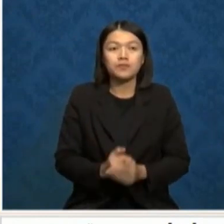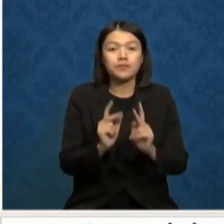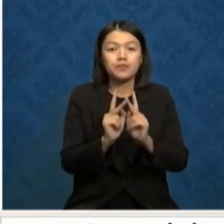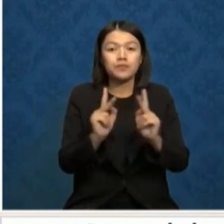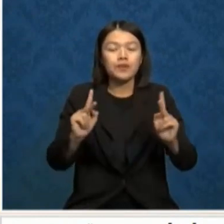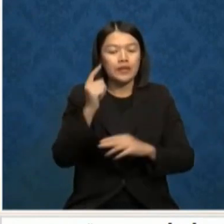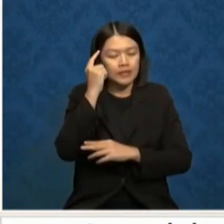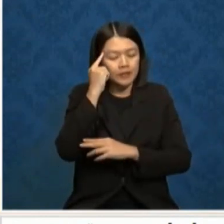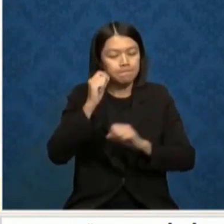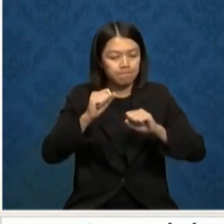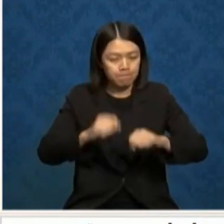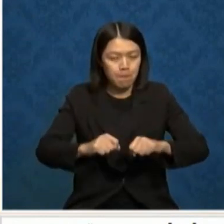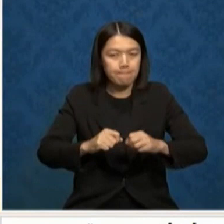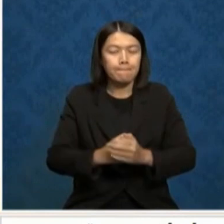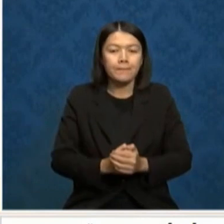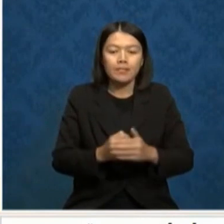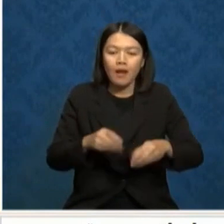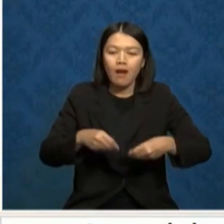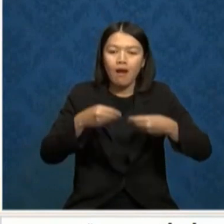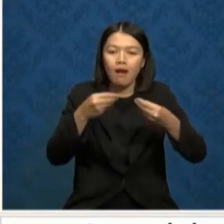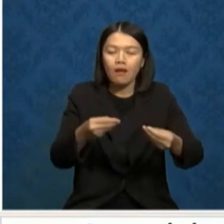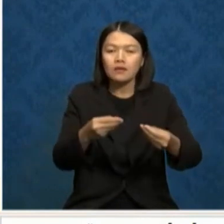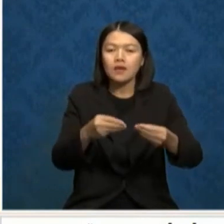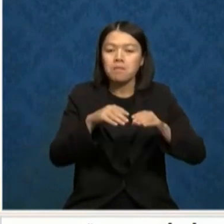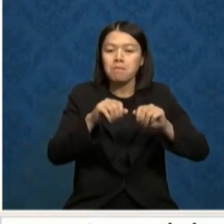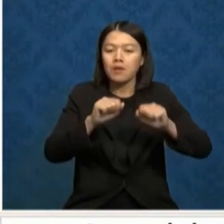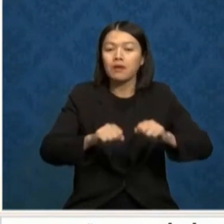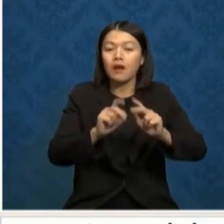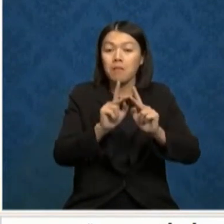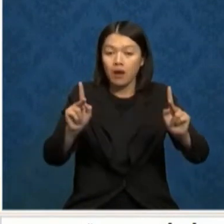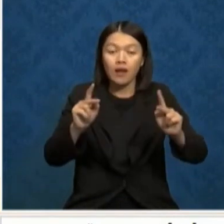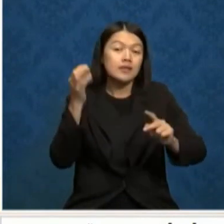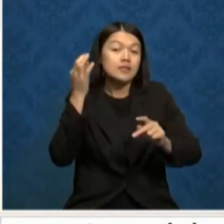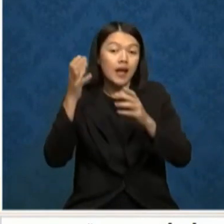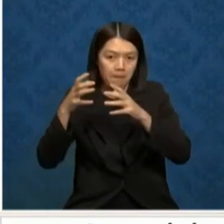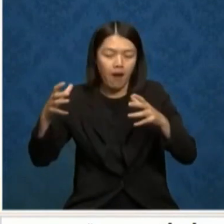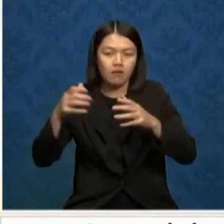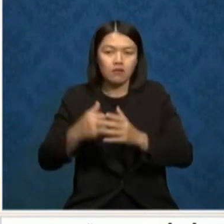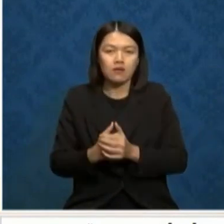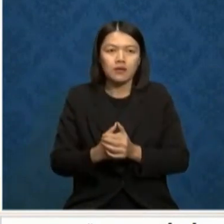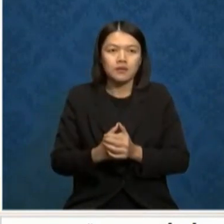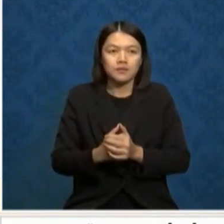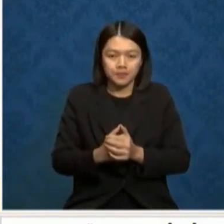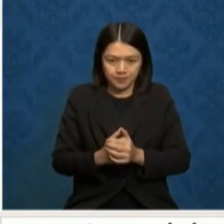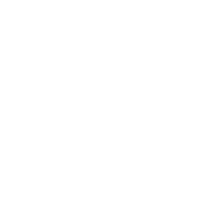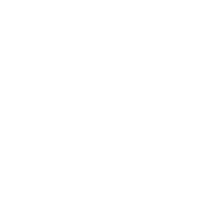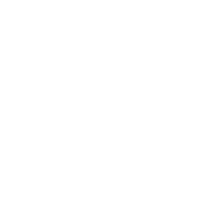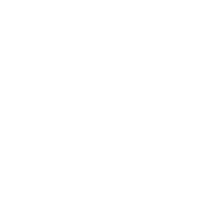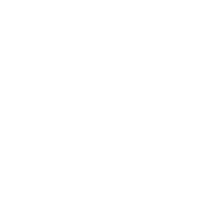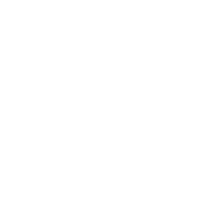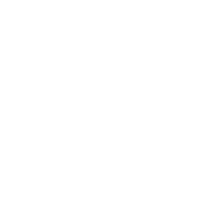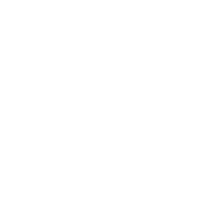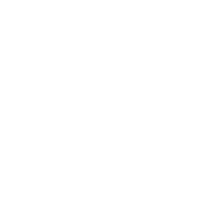การจึงมีมตินะคะที่จะยืนยันตามมติของกรรมาธิการเสียงข้างมากค่ะท่านประธานขอบคุณค่ะ